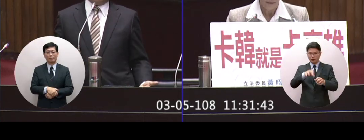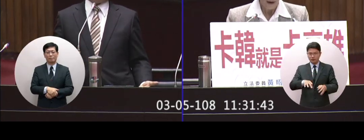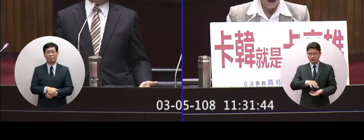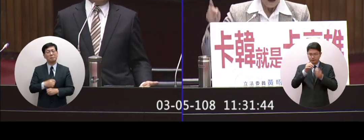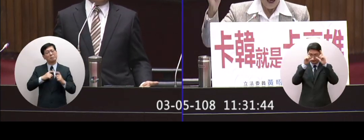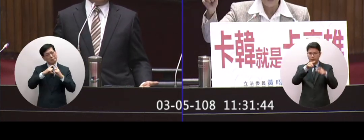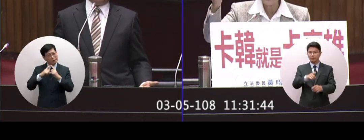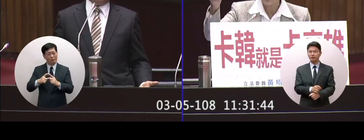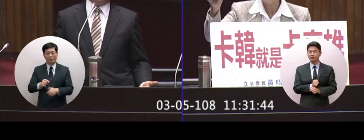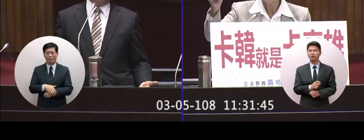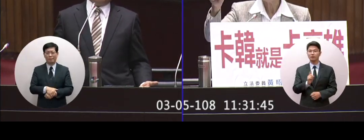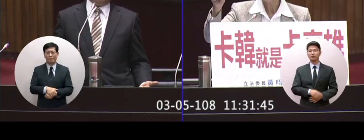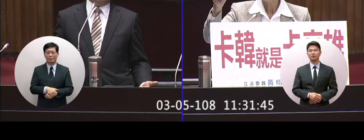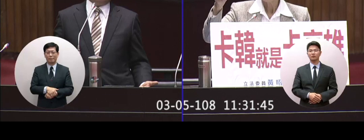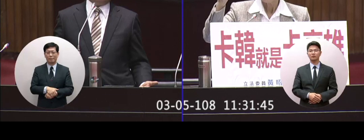事。 我来打询啊。